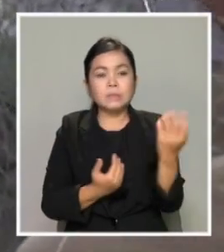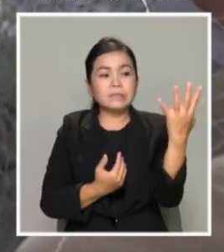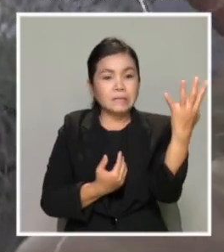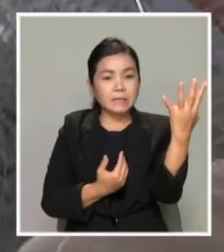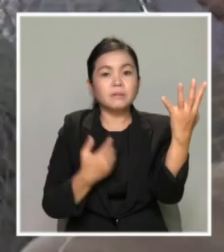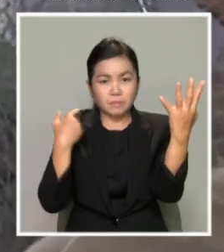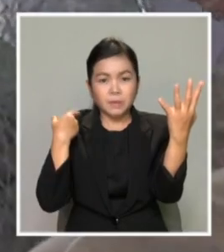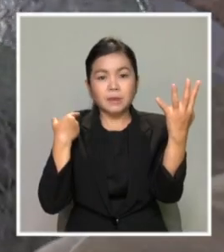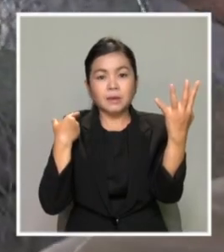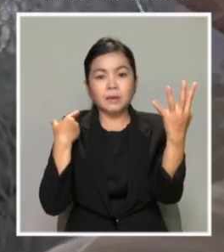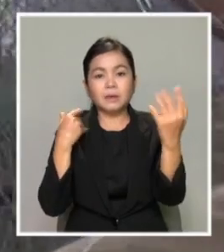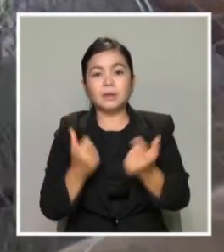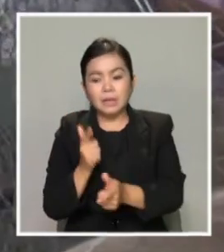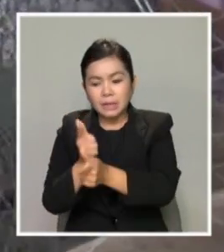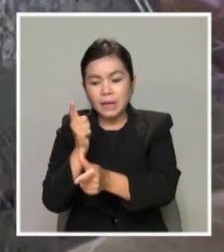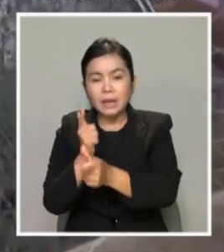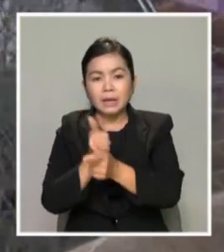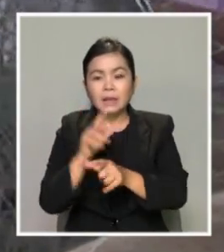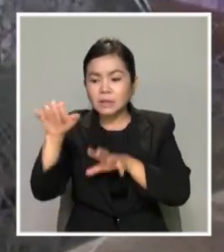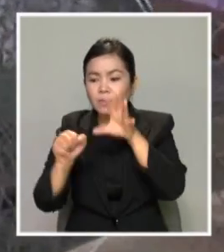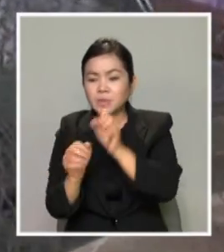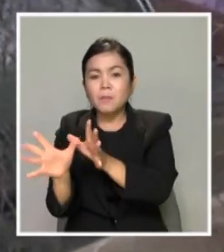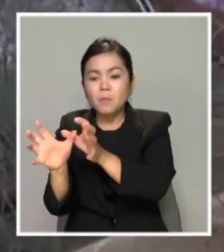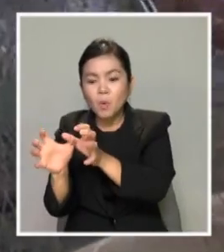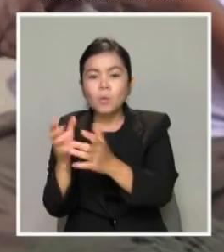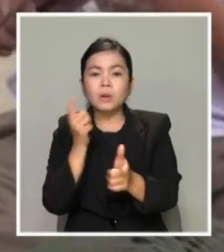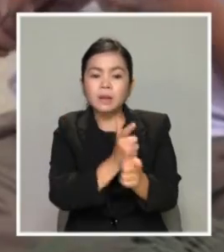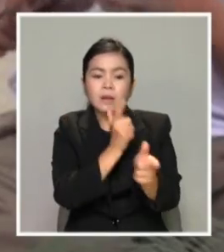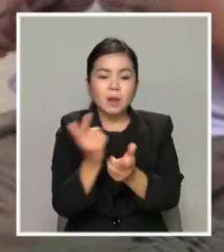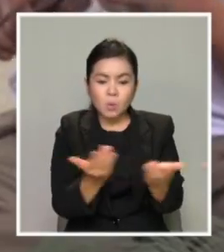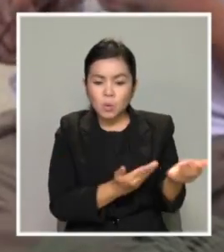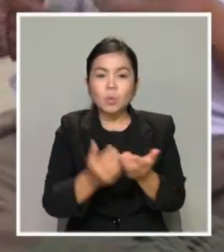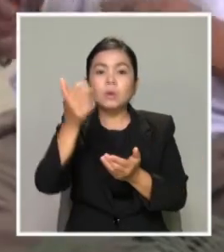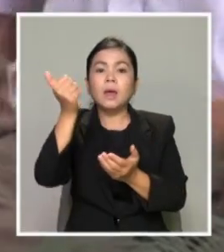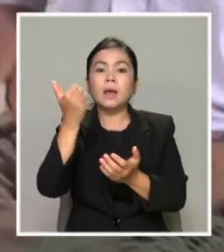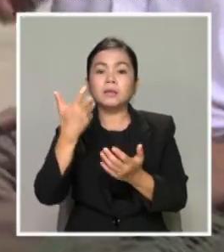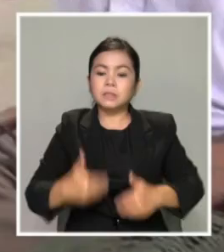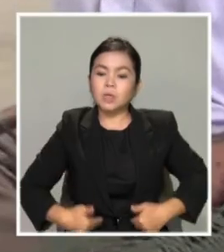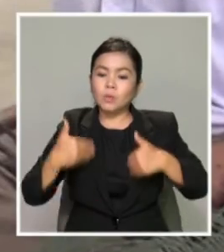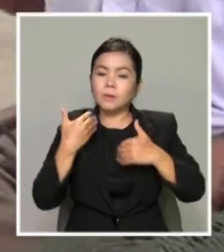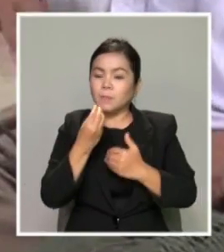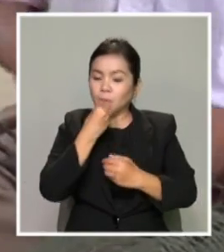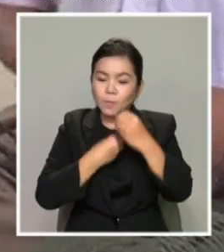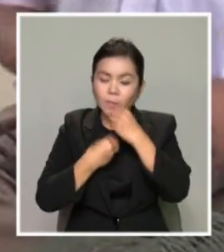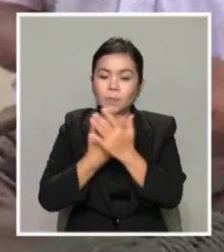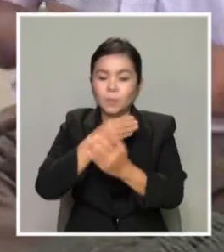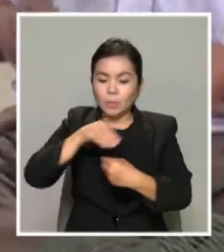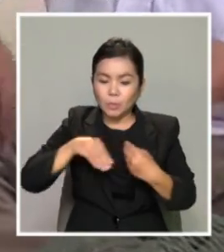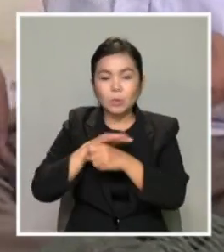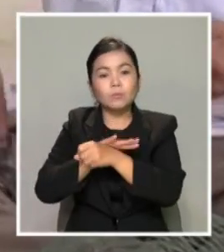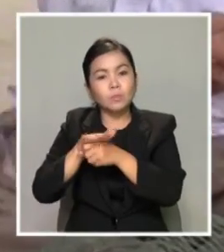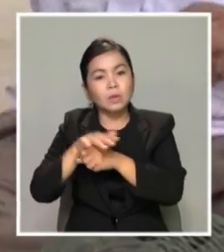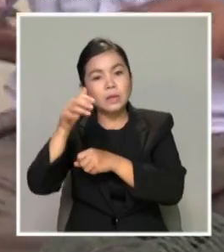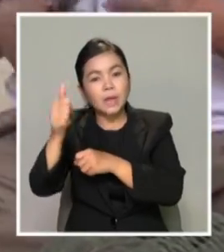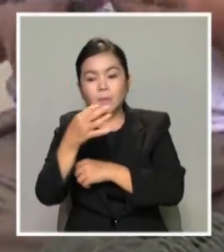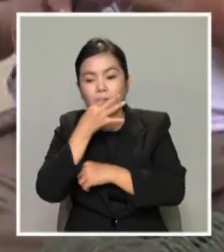ไซปูนี่เลี้ยงด้วยไซปูก็คือว่ามันอยู่ด้วยเศรษฐกิจพอเพียงคือเราไม่เดือดร้อนไม่เป็นหนี้สินใครอ